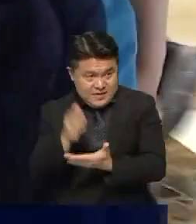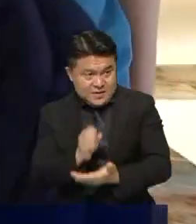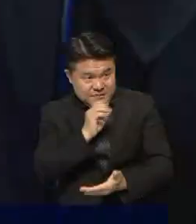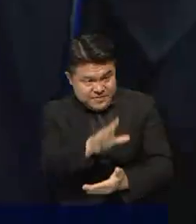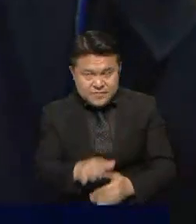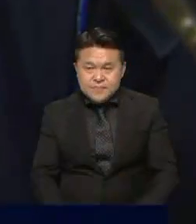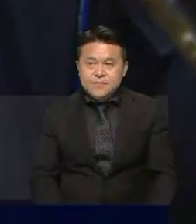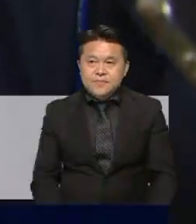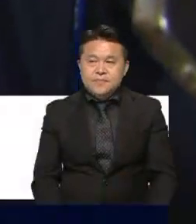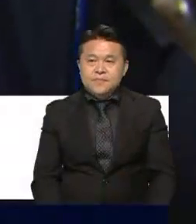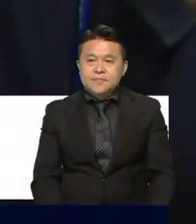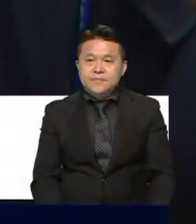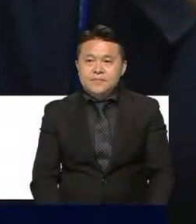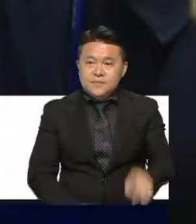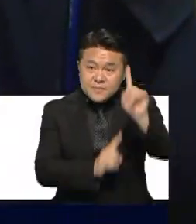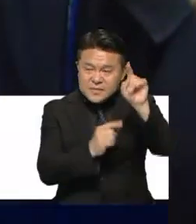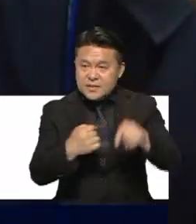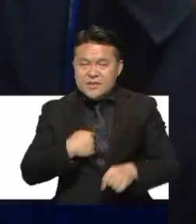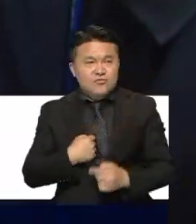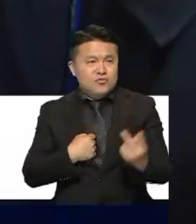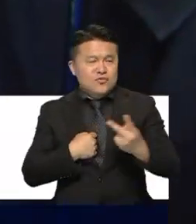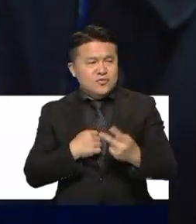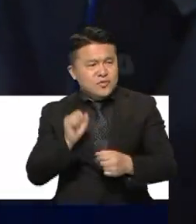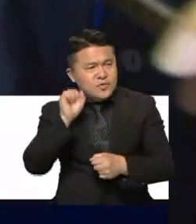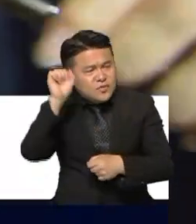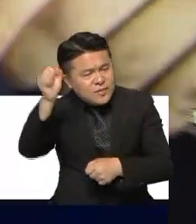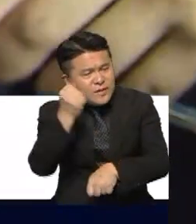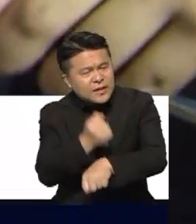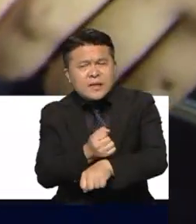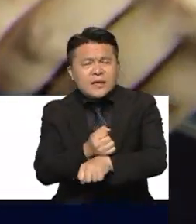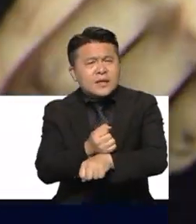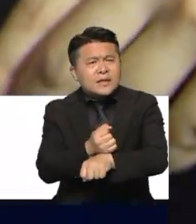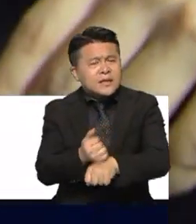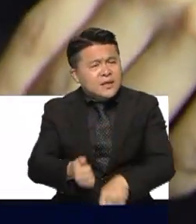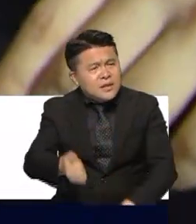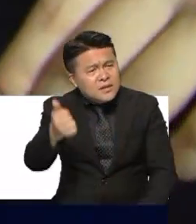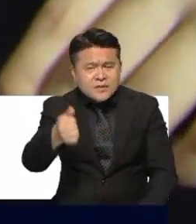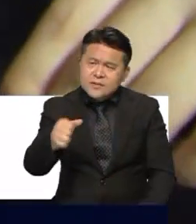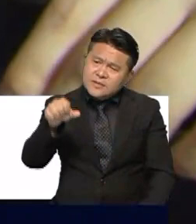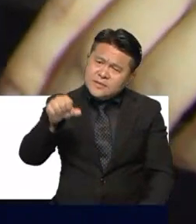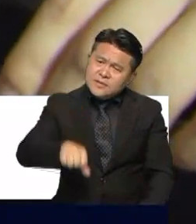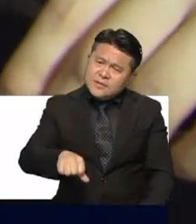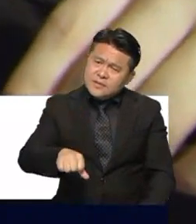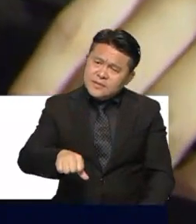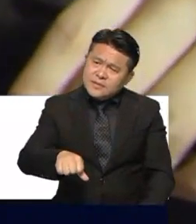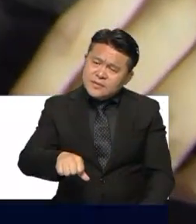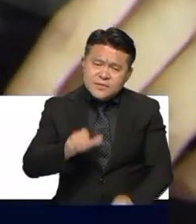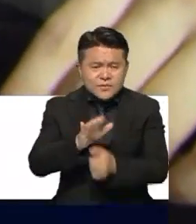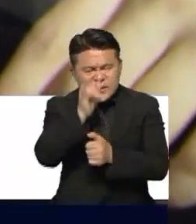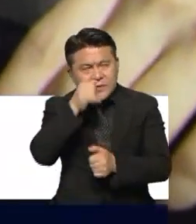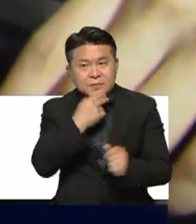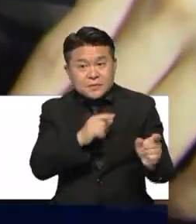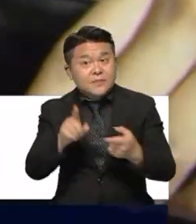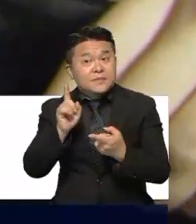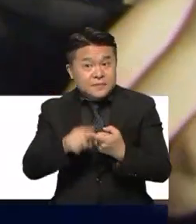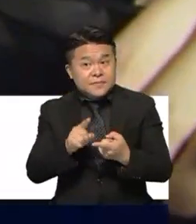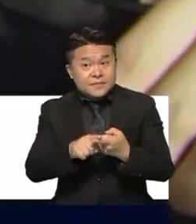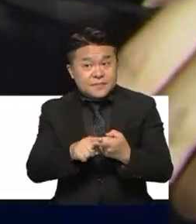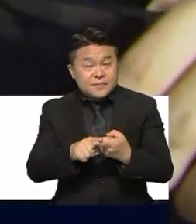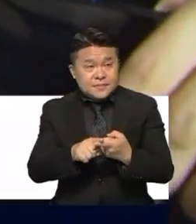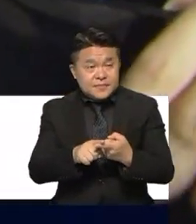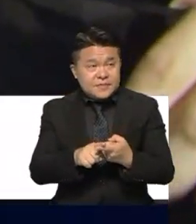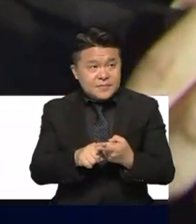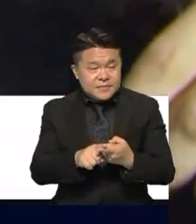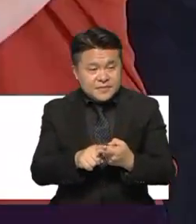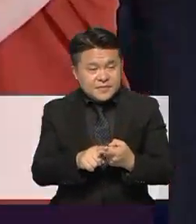말했고, 이재명 후보나 나나 출마하는 것이 그게 좋은 건지 아니면 거기에 도움이 되는 건지 아닌지 뭐 그런 것들을